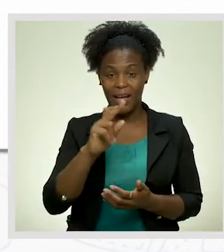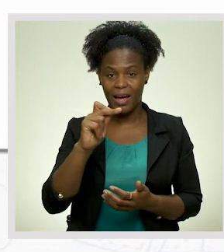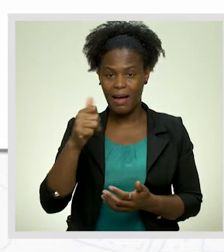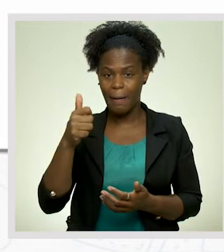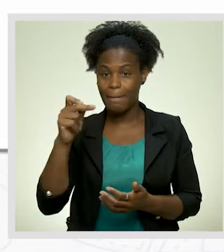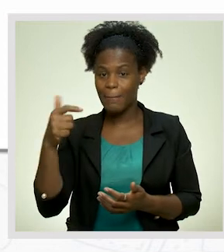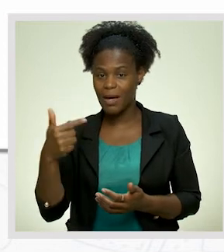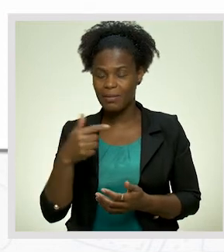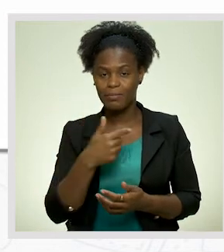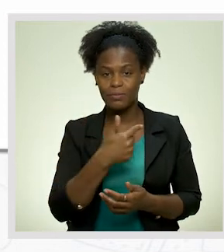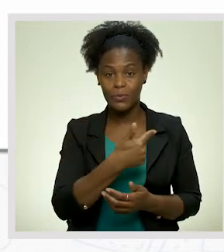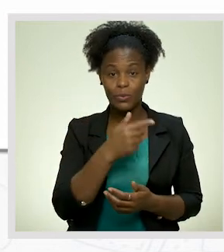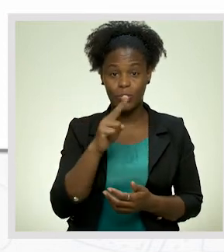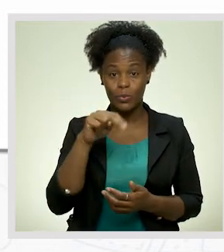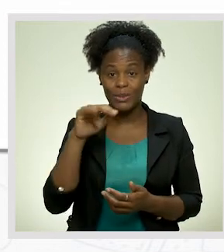Tunis,